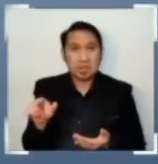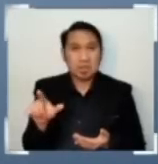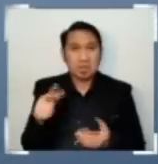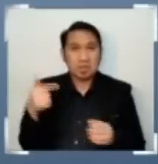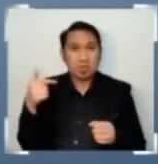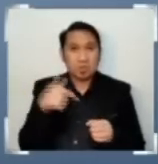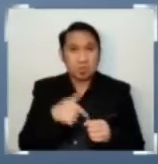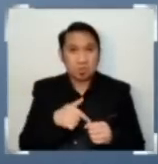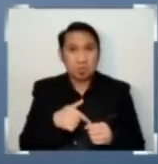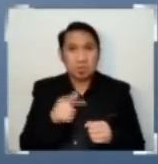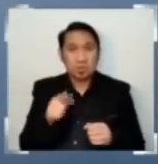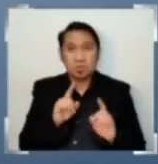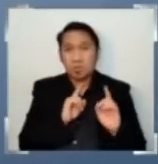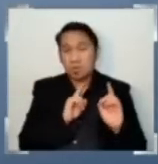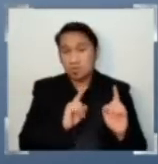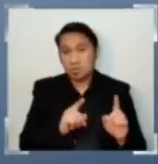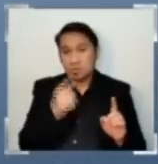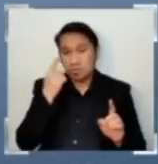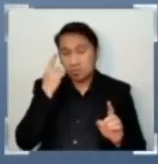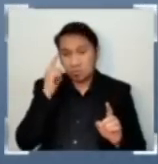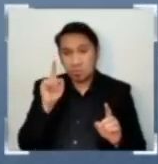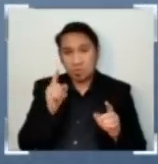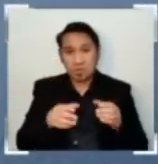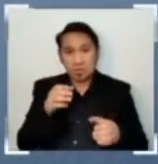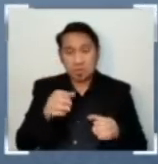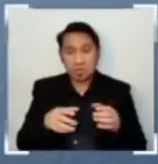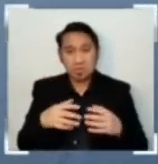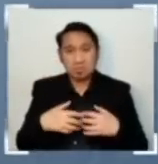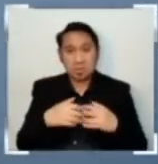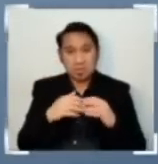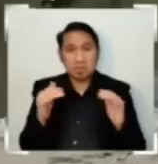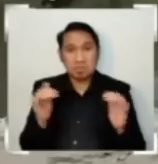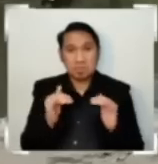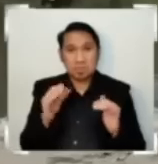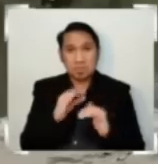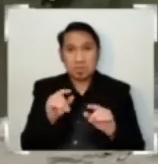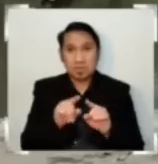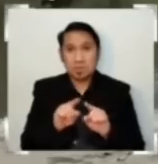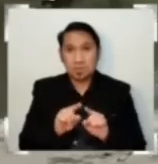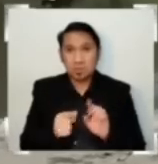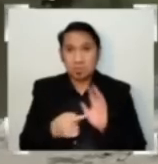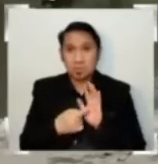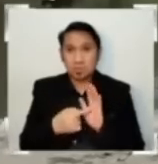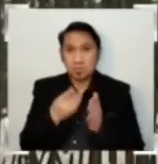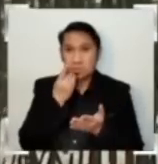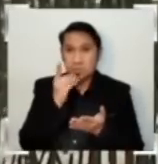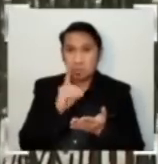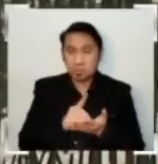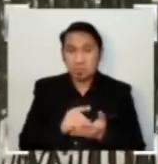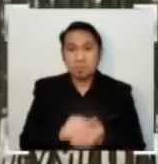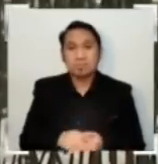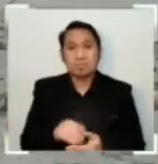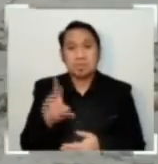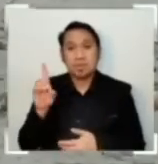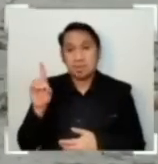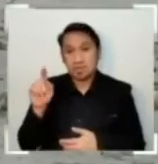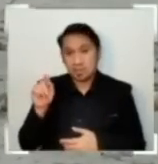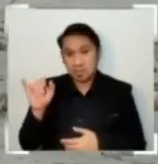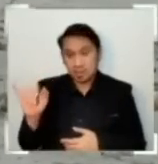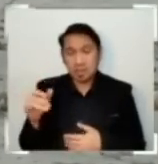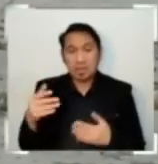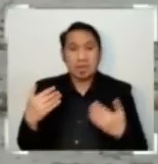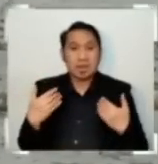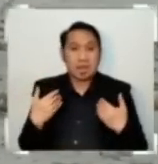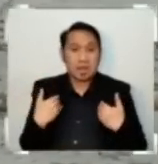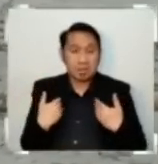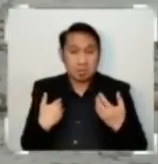para dumalo sila sa case build-up meeting at magpakita ng mga dokumento. Ayon naman sa DTI, may price freeze sa basic necessities sa